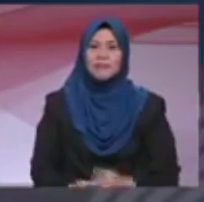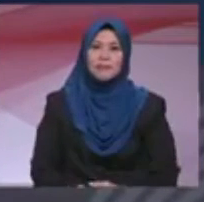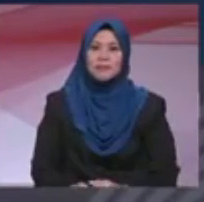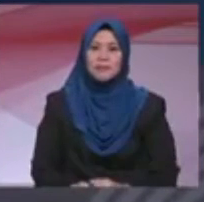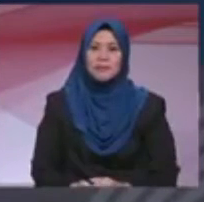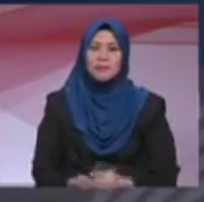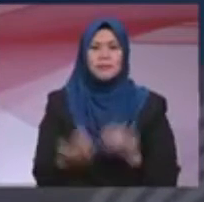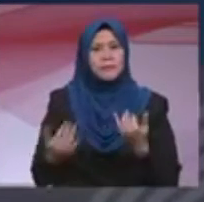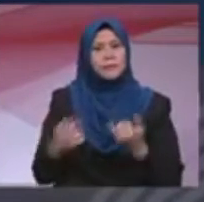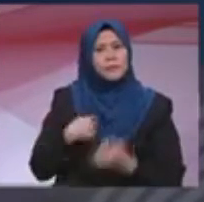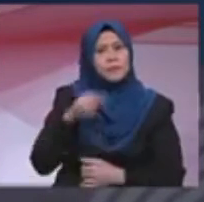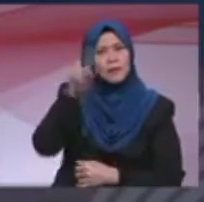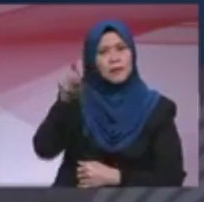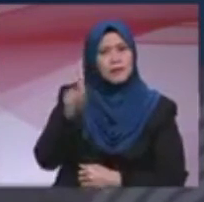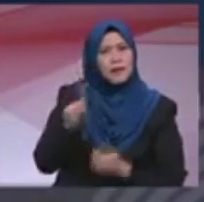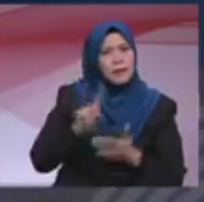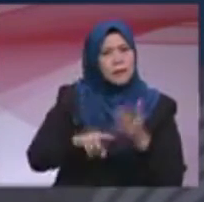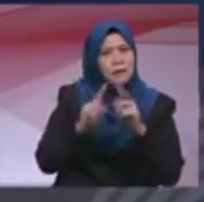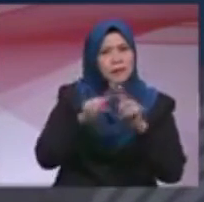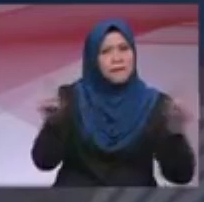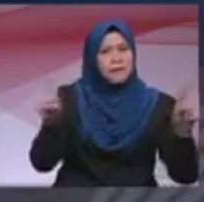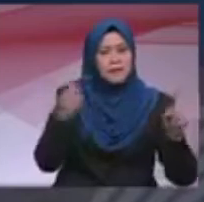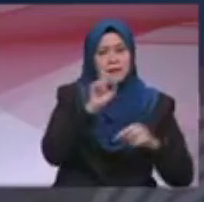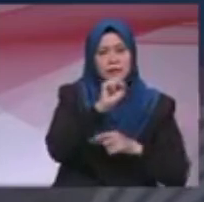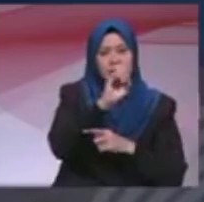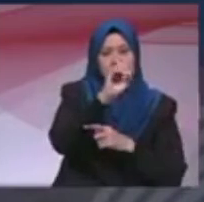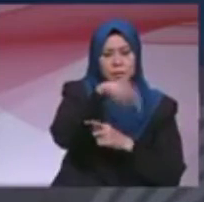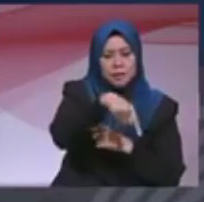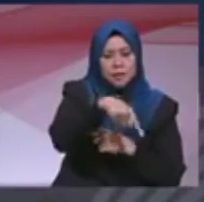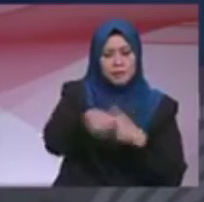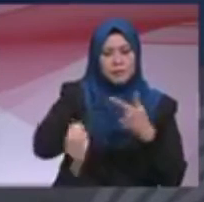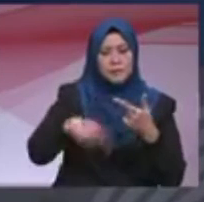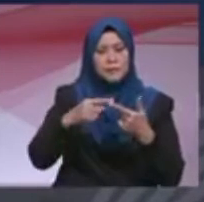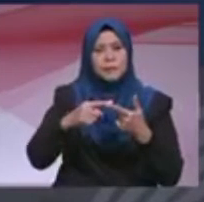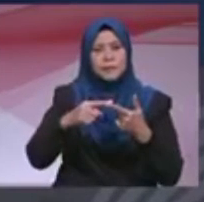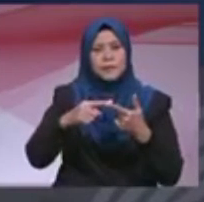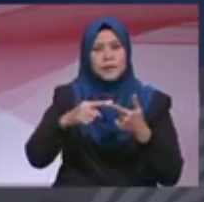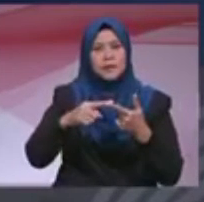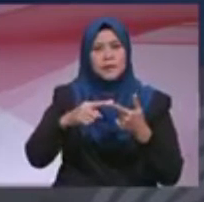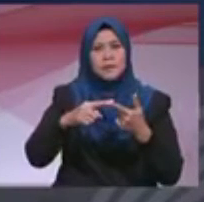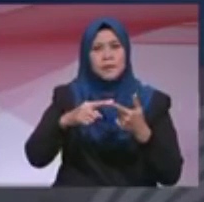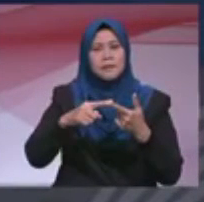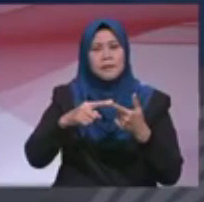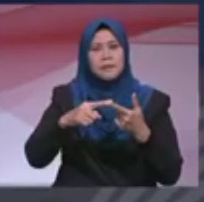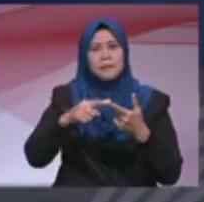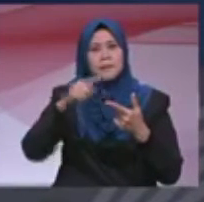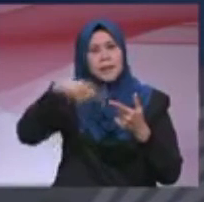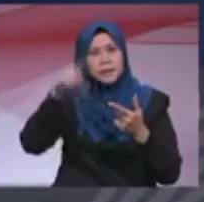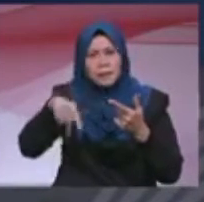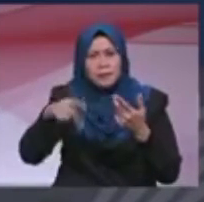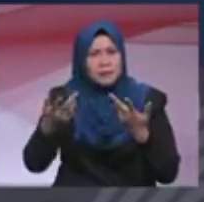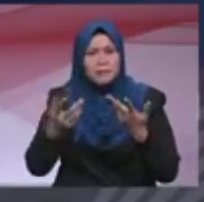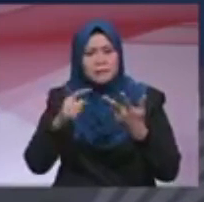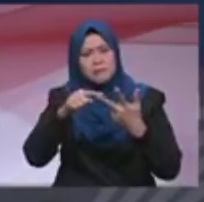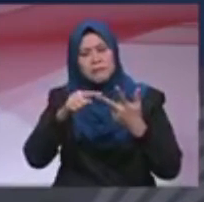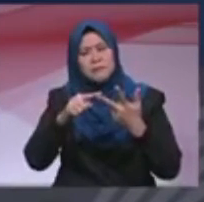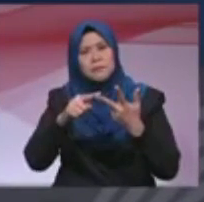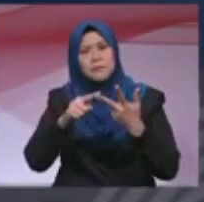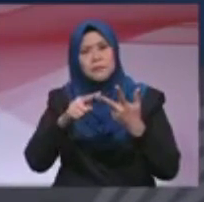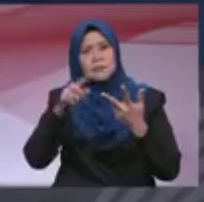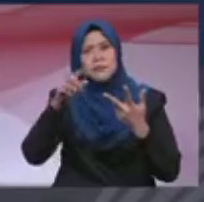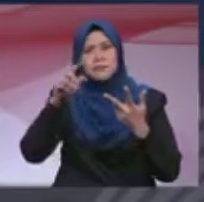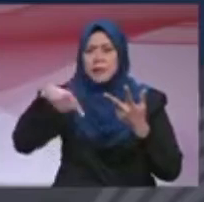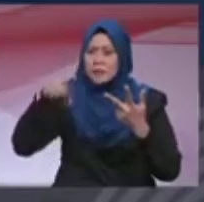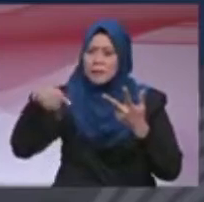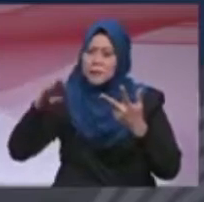Nak tanya, ada perbezaan SOP in MCO or NCMCO schools Sorry, schools under CMCO and